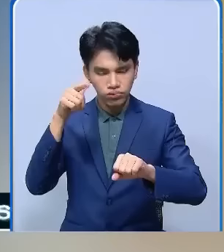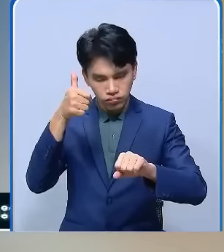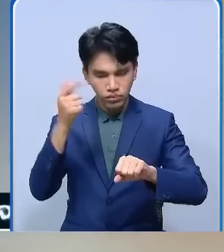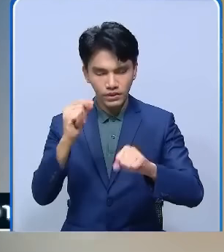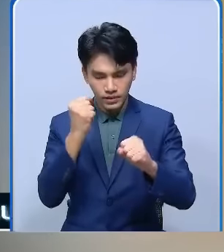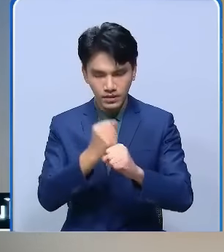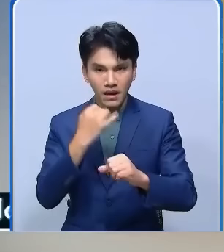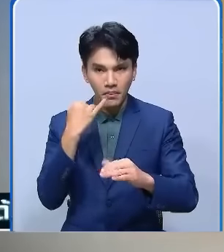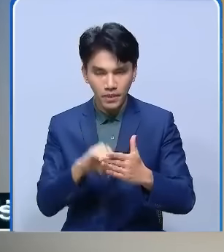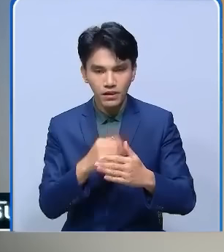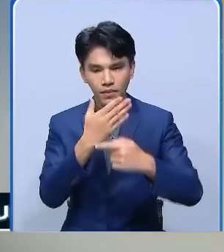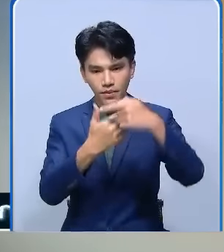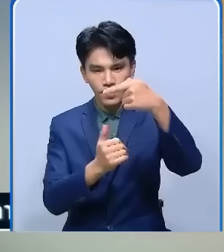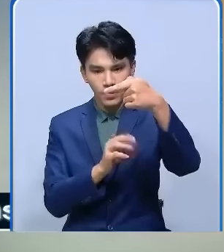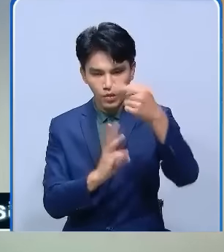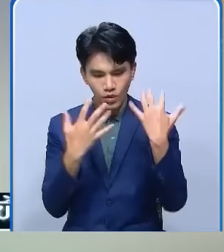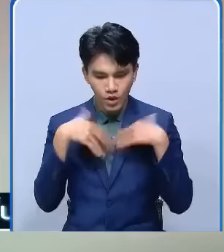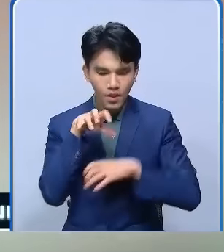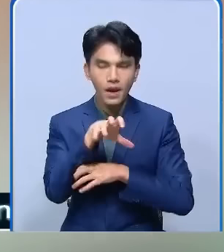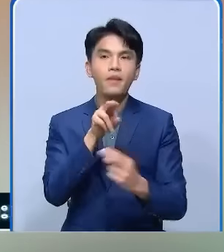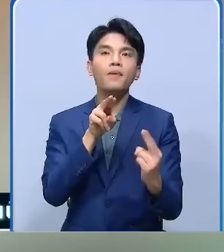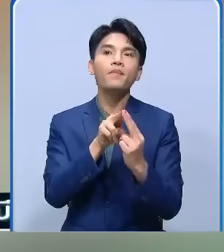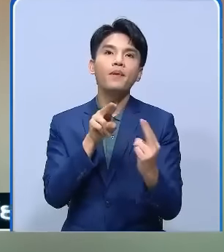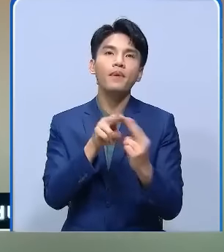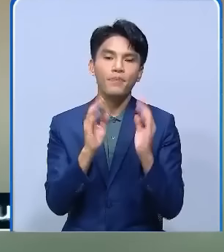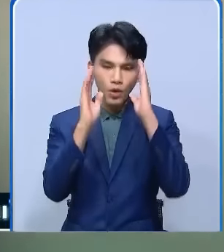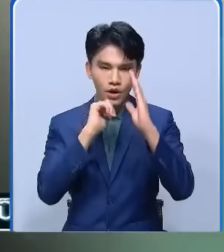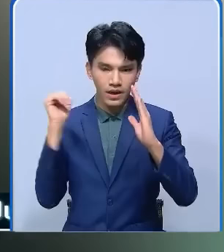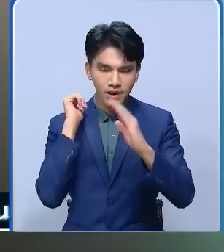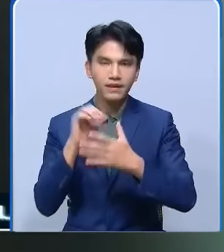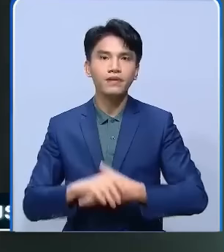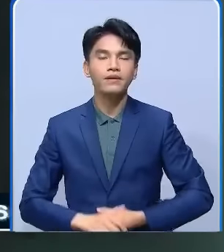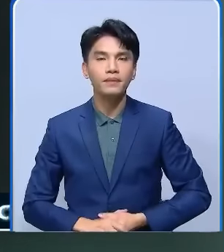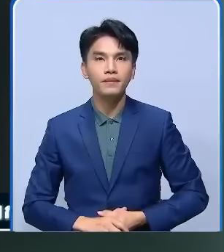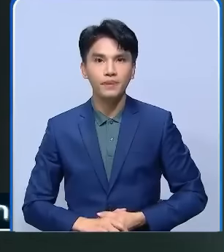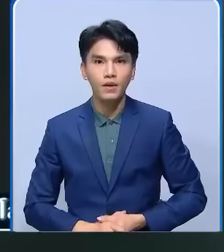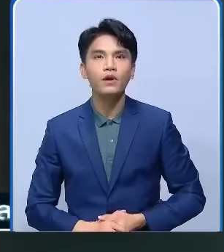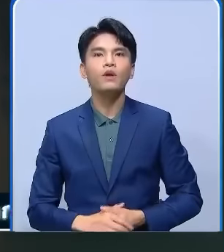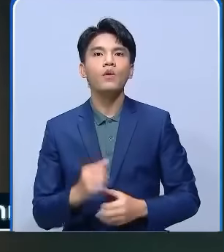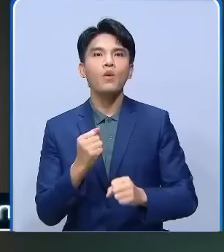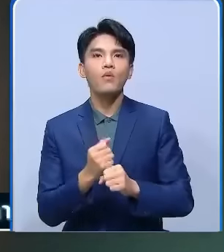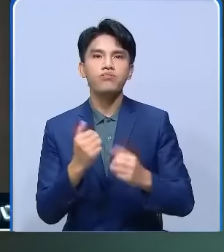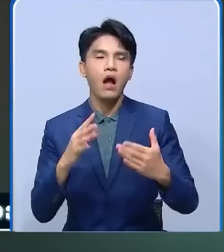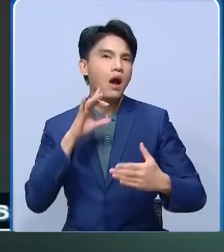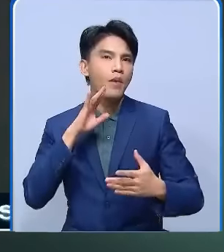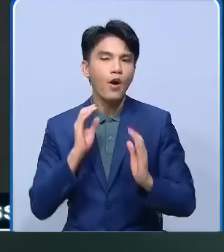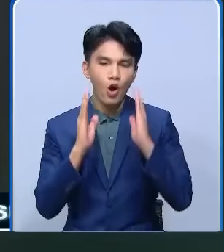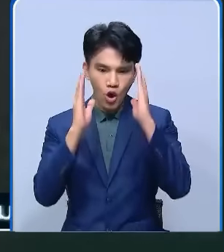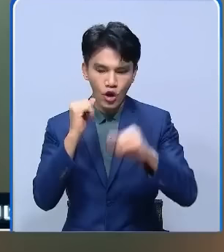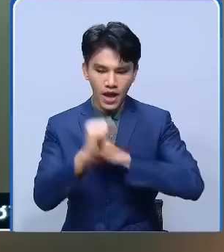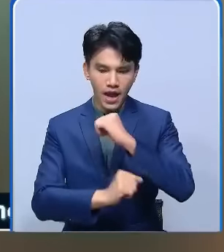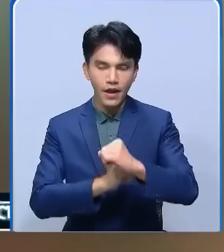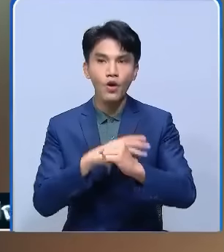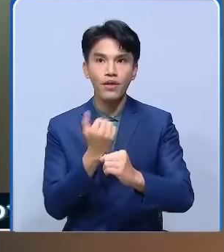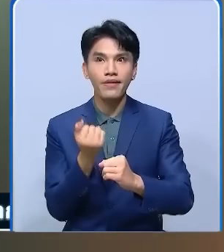ข้อหาหนัก 6ข้อหาก็คือร่วมกันข่มขืนกระทำชำเราผู้อื่นโดยใช้กำลังประทุษร้ายร่วมกันกระทำอนาจารย์แก่บุคคลอายุกว่า